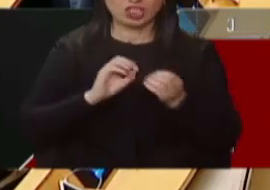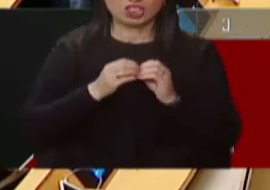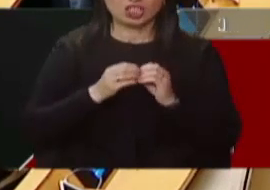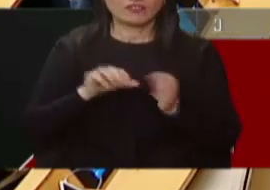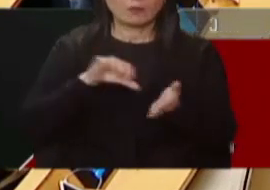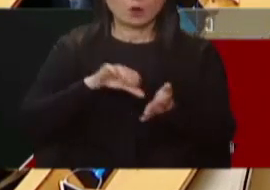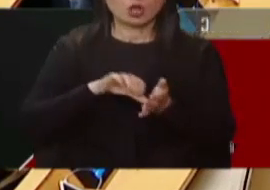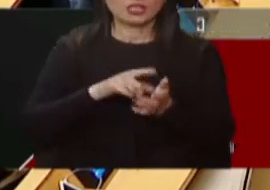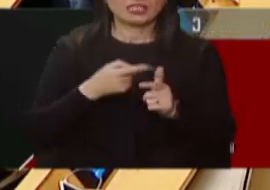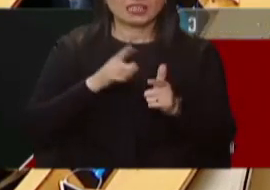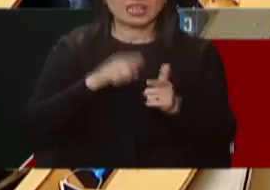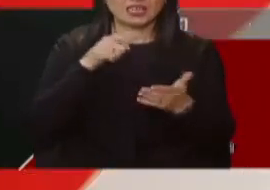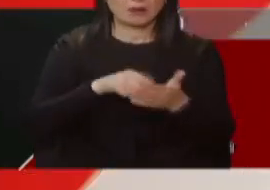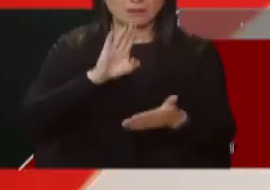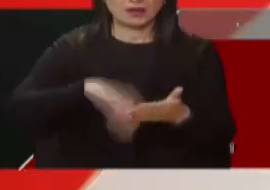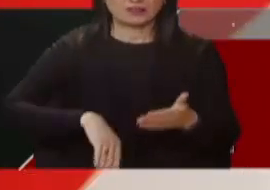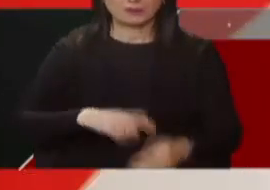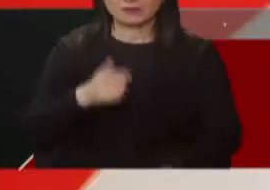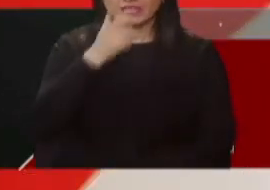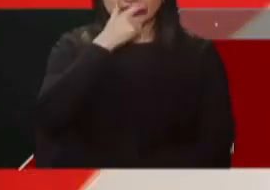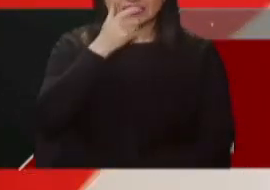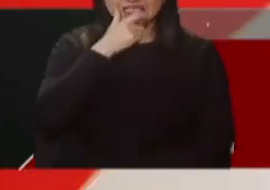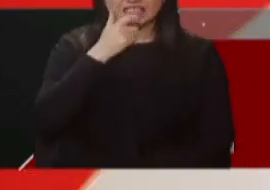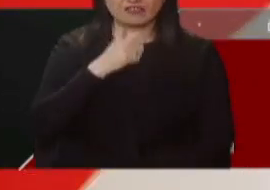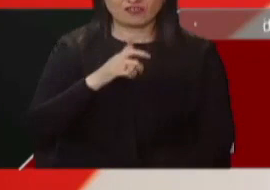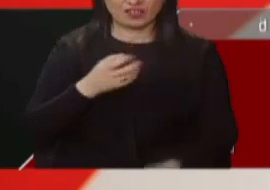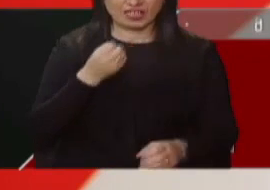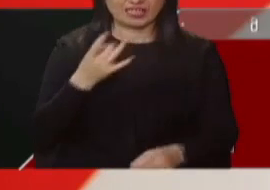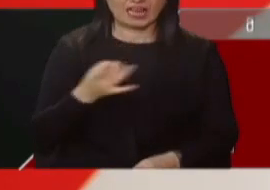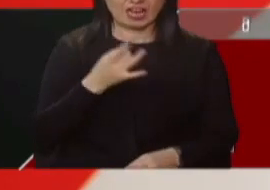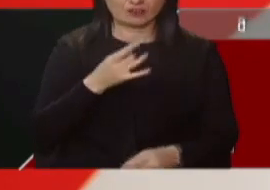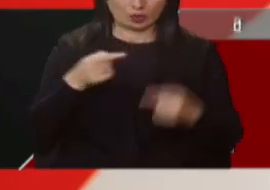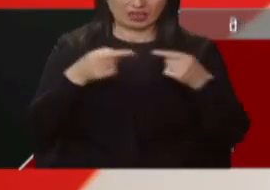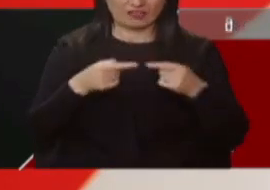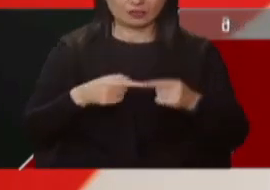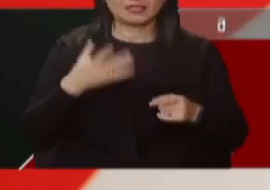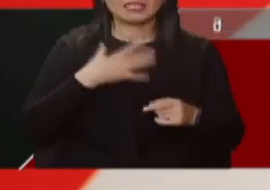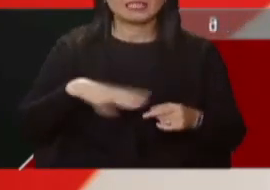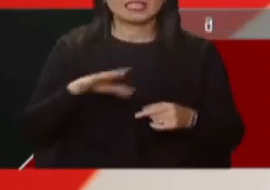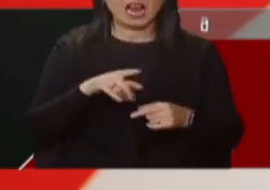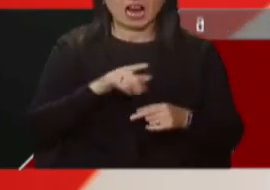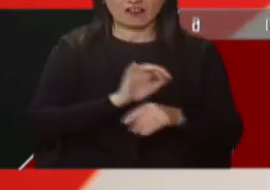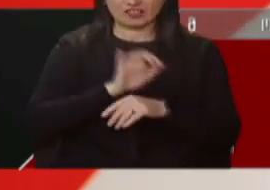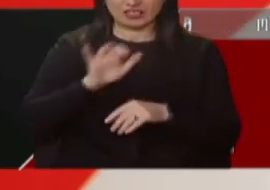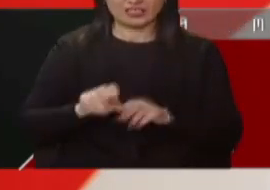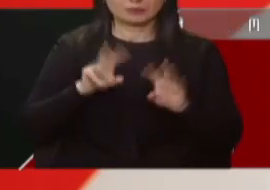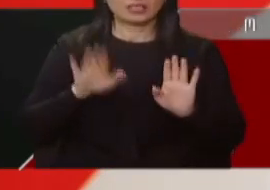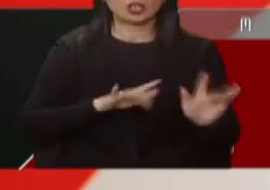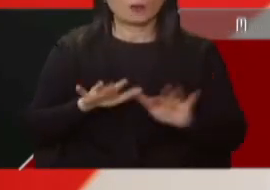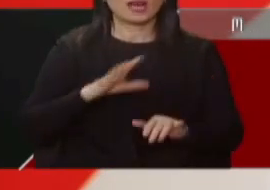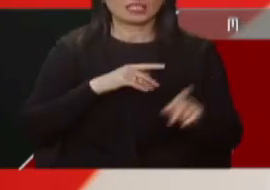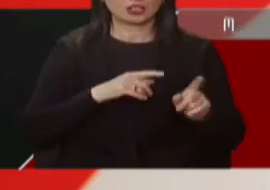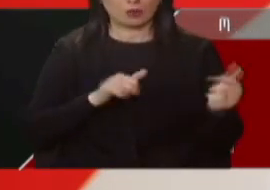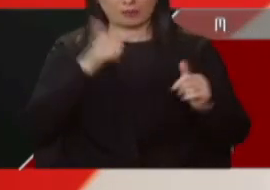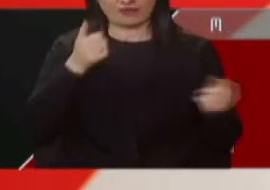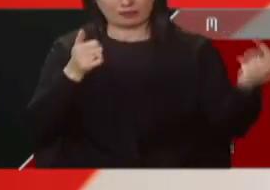შეთქმულების მონაწილეთა დასახელების გარეშე. Სააკაშვილის გამოგზავნა, კიდევ უფრო რომ დავაზუსტოთ, საქართველოში იყო სპეცოპერაცია.